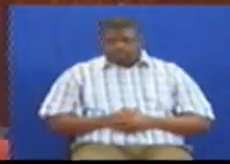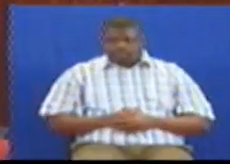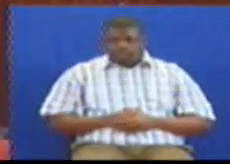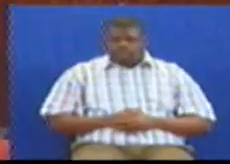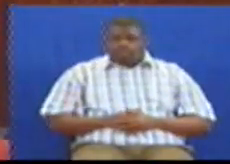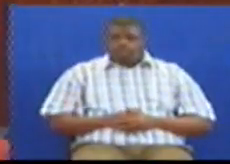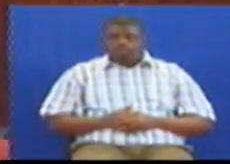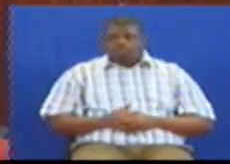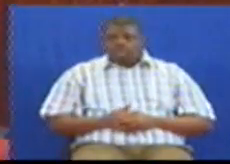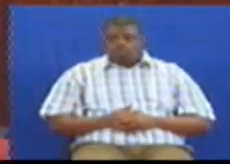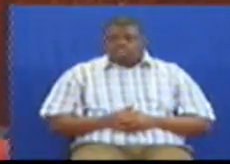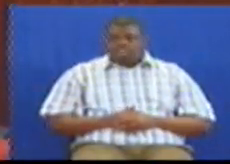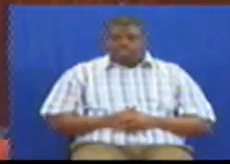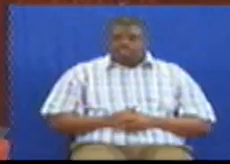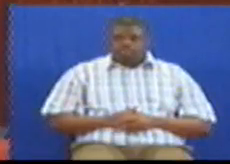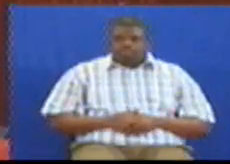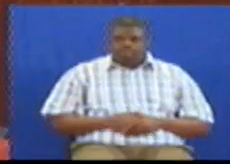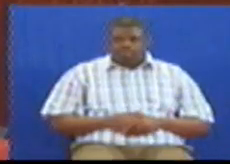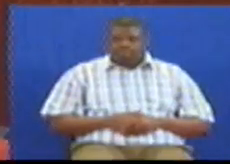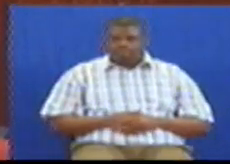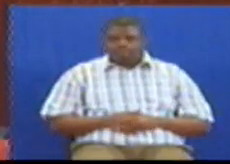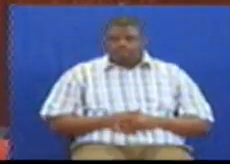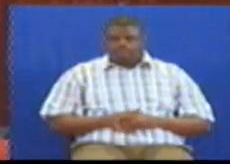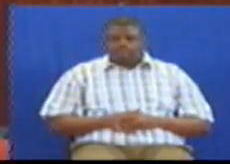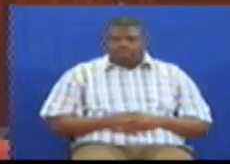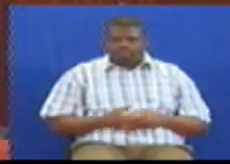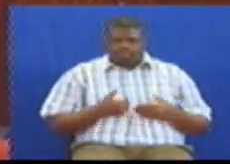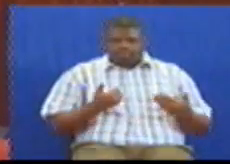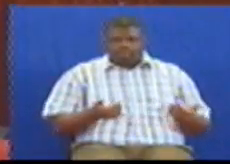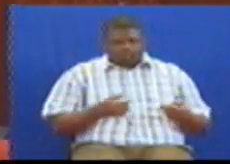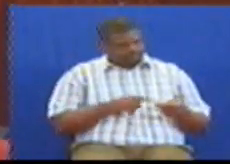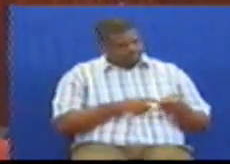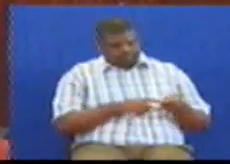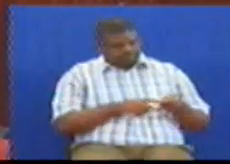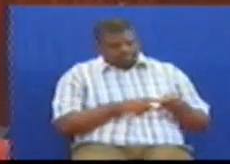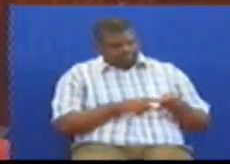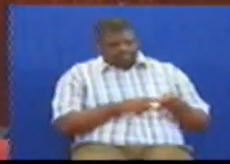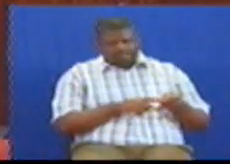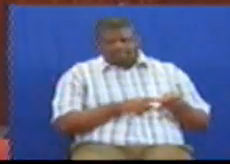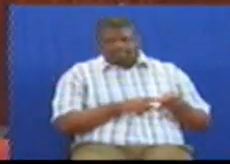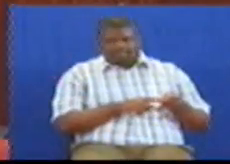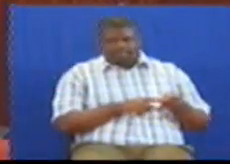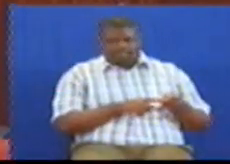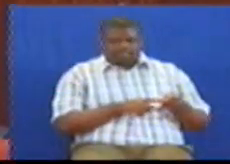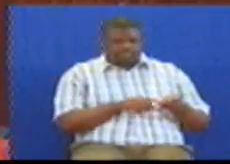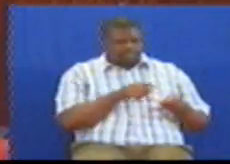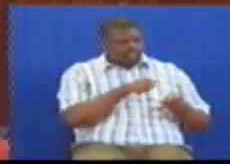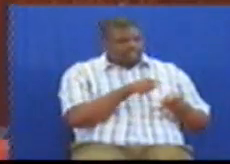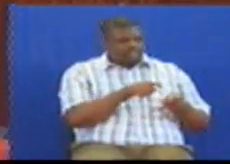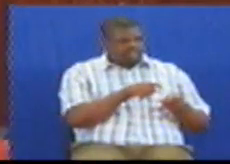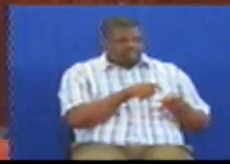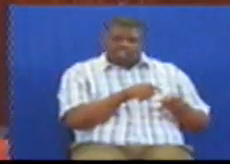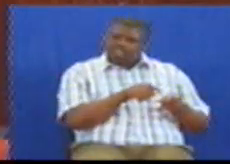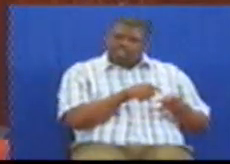Spika, naomba nianze kuchangia kuhusu TARURA. Mheshimiwa Naibu